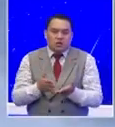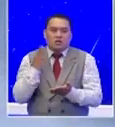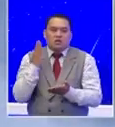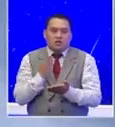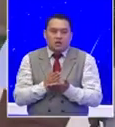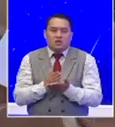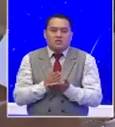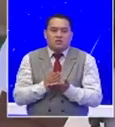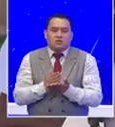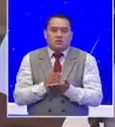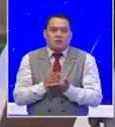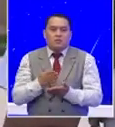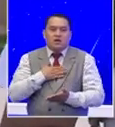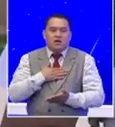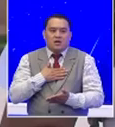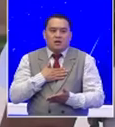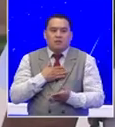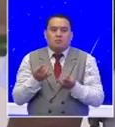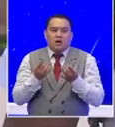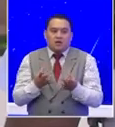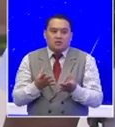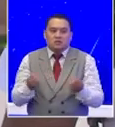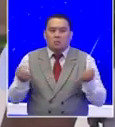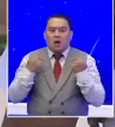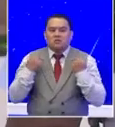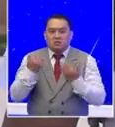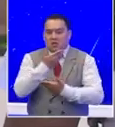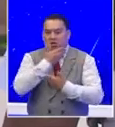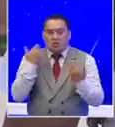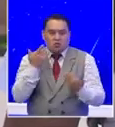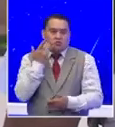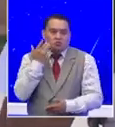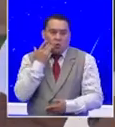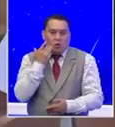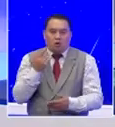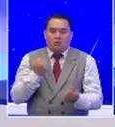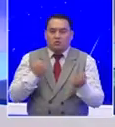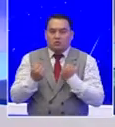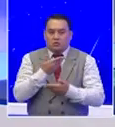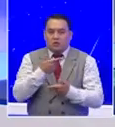ее никто не отменял, тем более мы простые, мы не спортсмены, мы не атлеты.